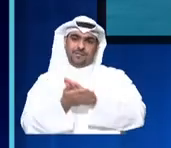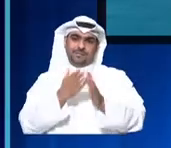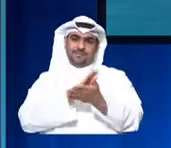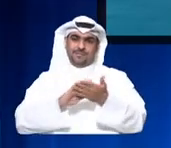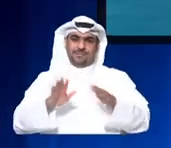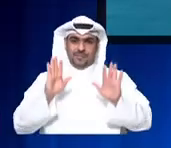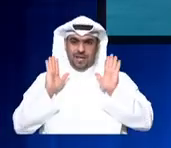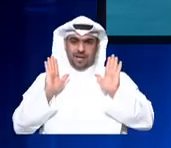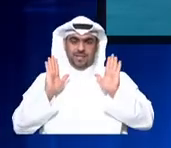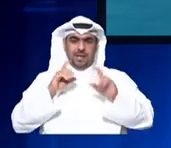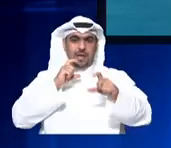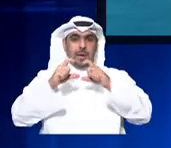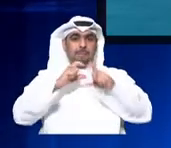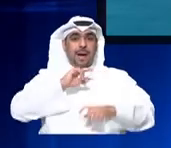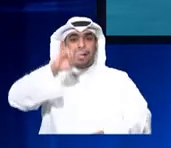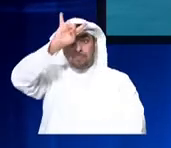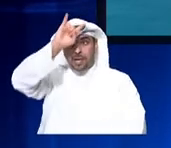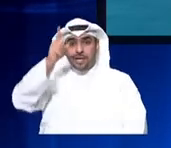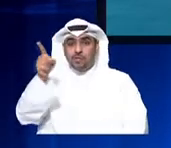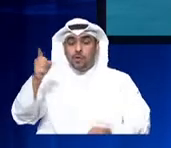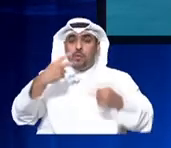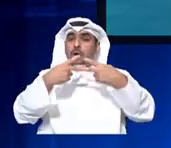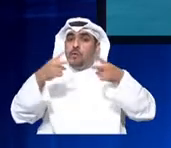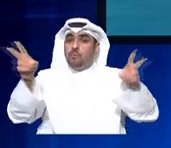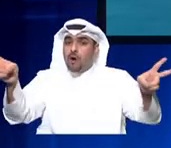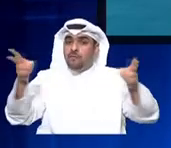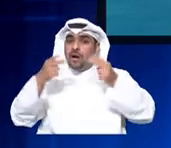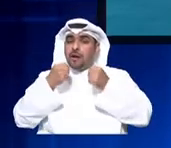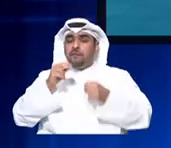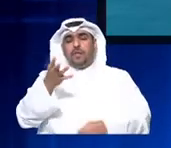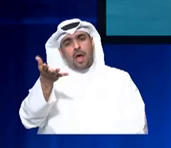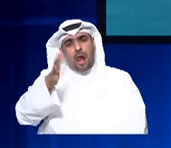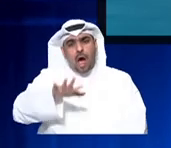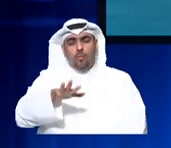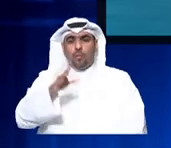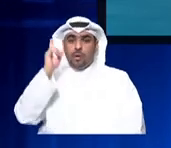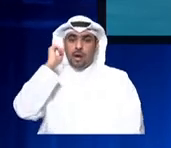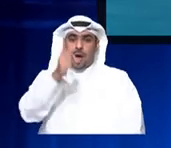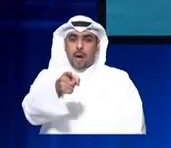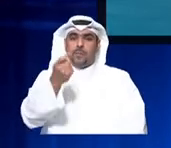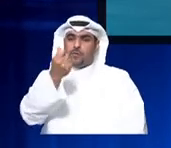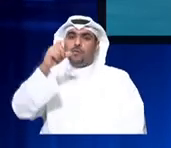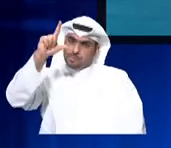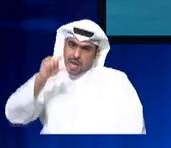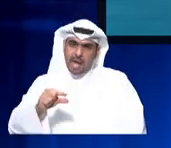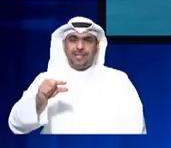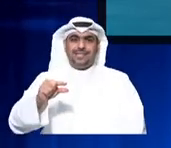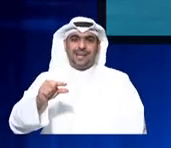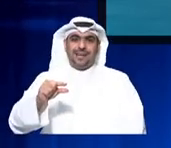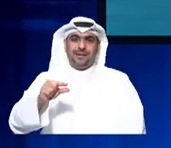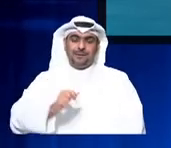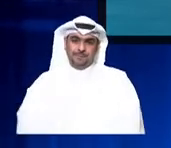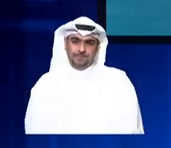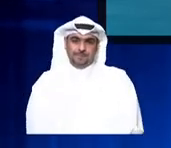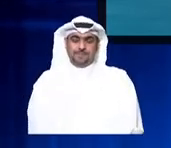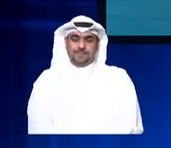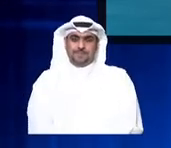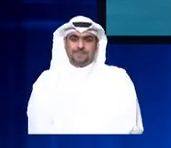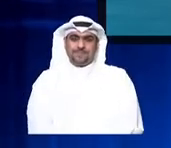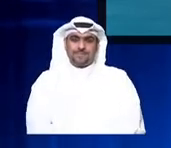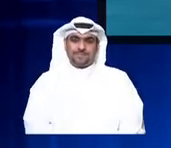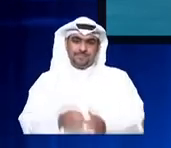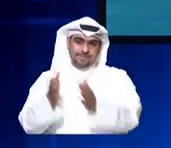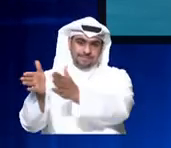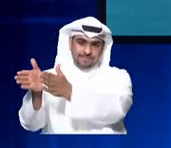الرسوم أو تخفيضها أو الموافقة عليها بناء على نتائج التقييم. واستكمالا لتلك الجهود قام بنك